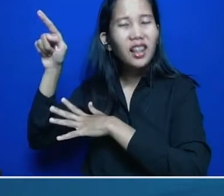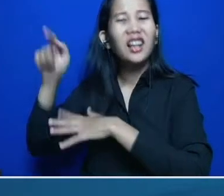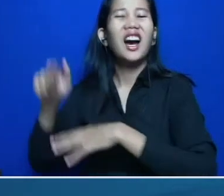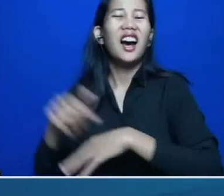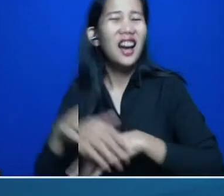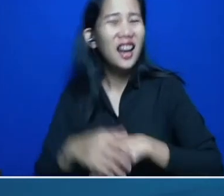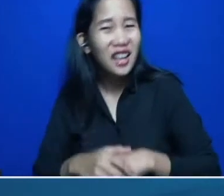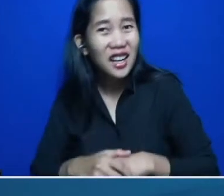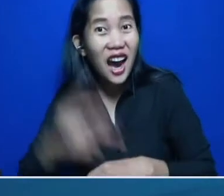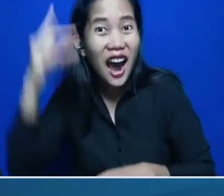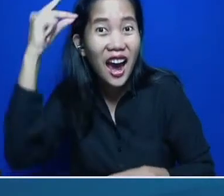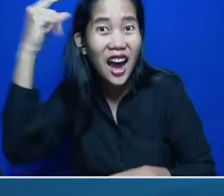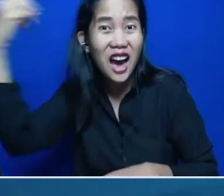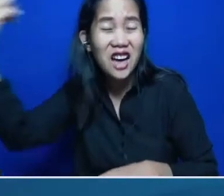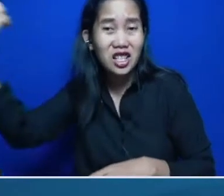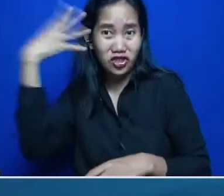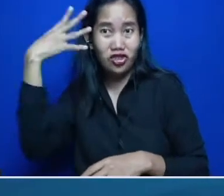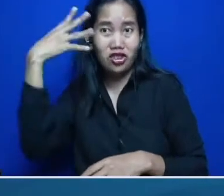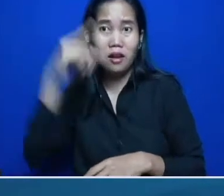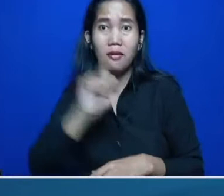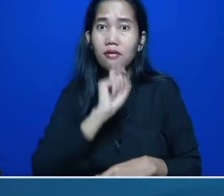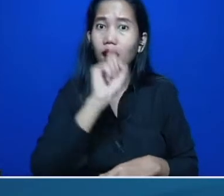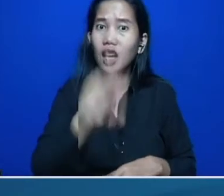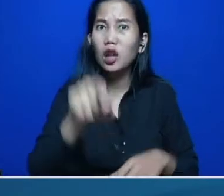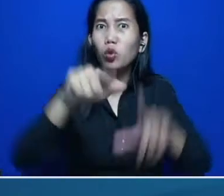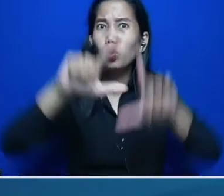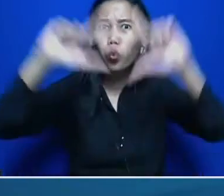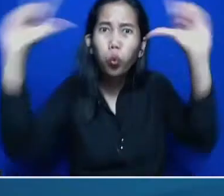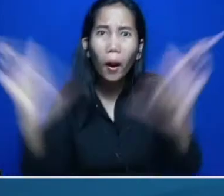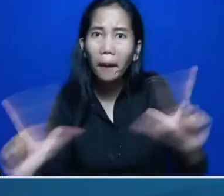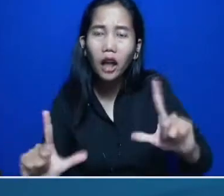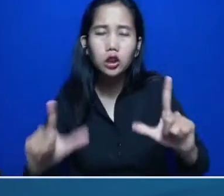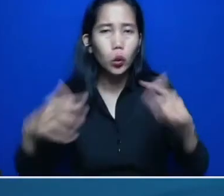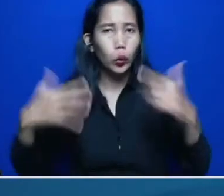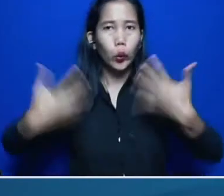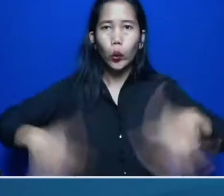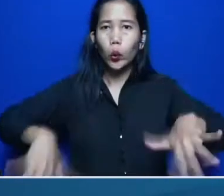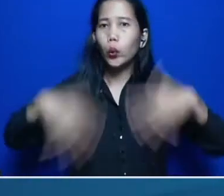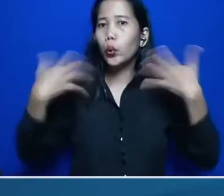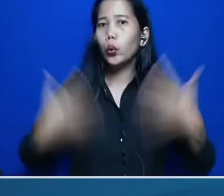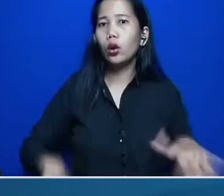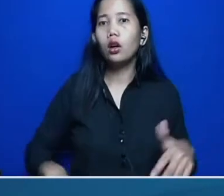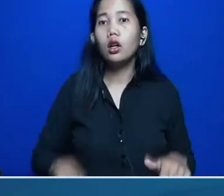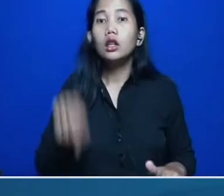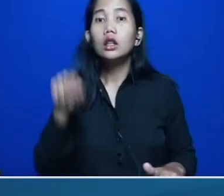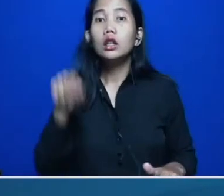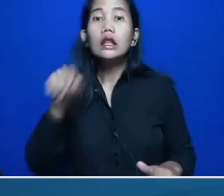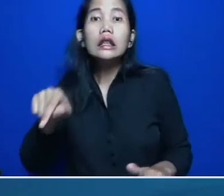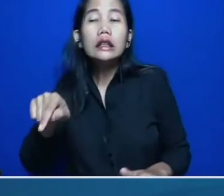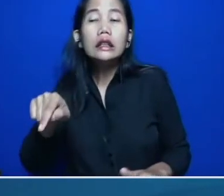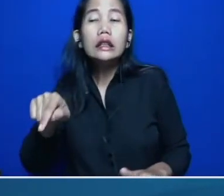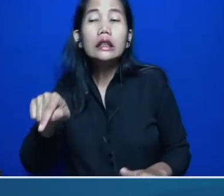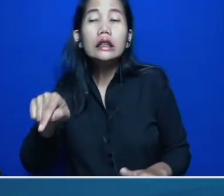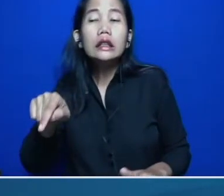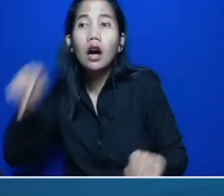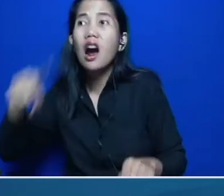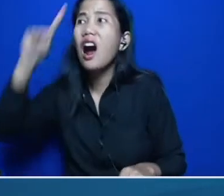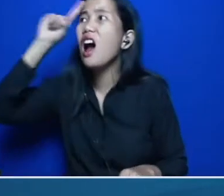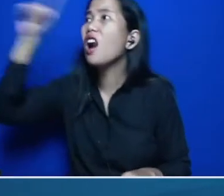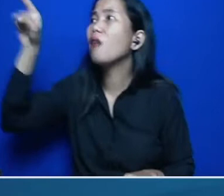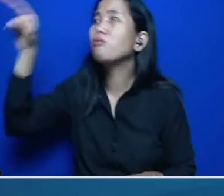tetapi milik Allah kenapa milik Allah Sebab Dia telah beli harganya telah lunas dibayar